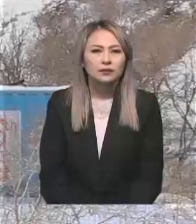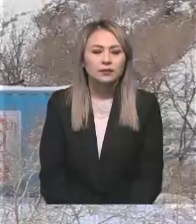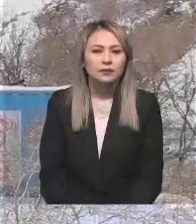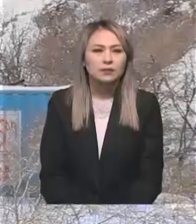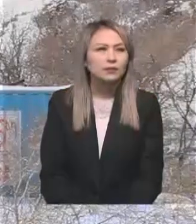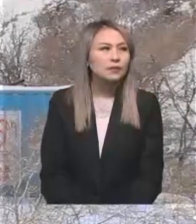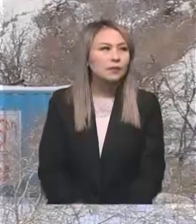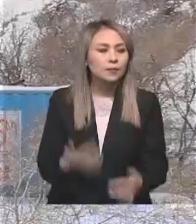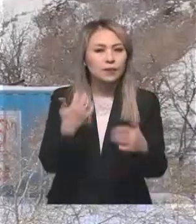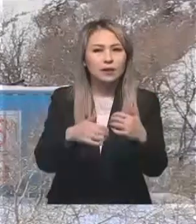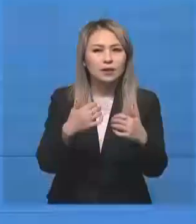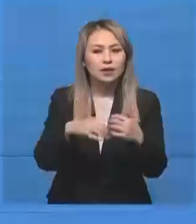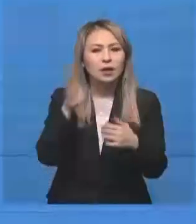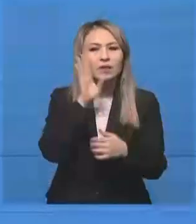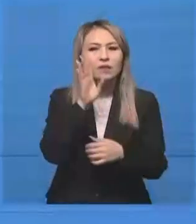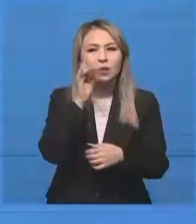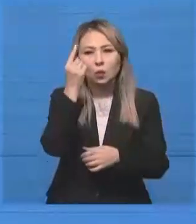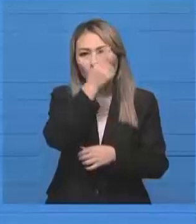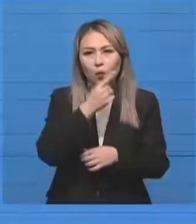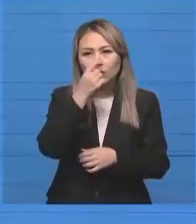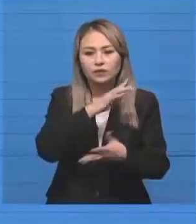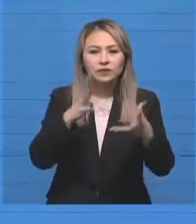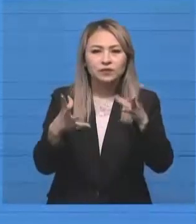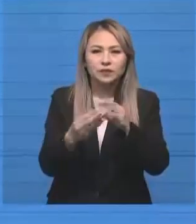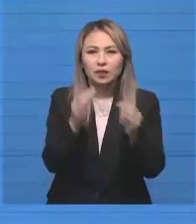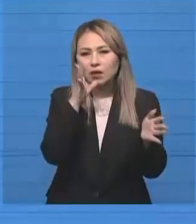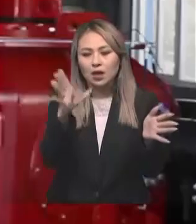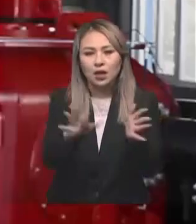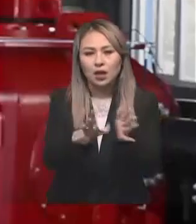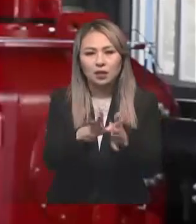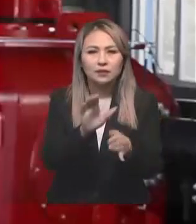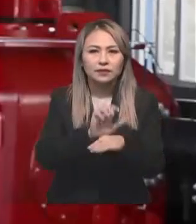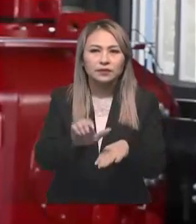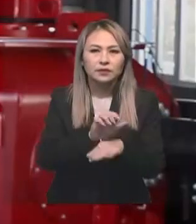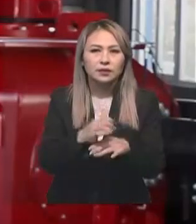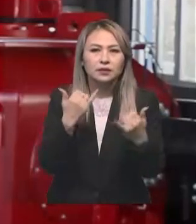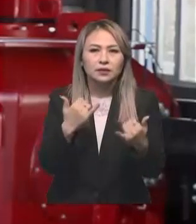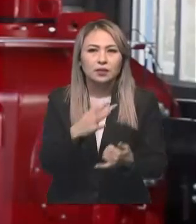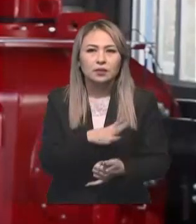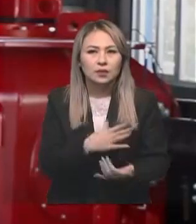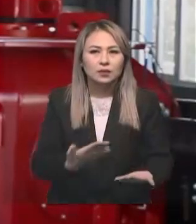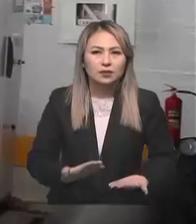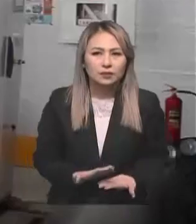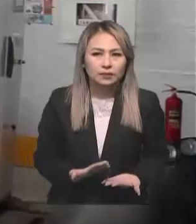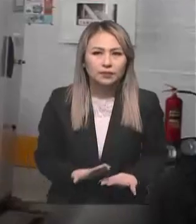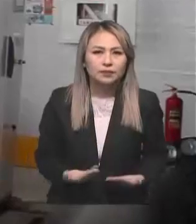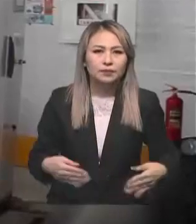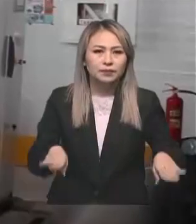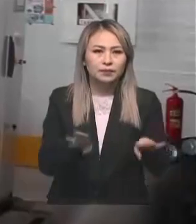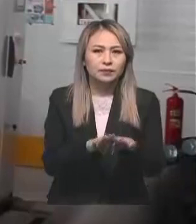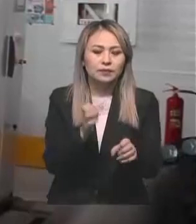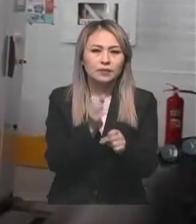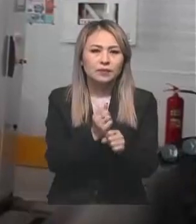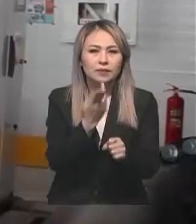Орта қақпақ су электростанциясы жылына 13 миллион киловатт электр қуатын өндіреді. Мұндағы су құбырының ұзындығы 4 шақырым,